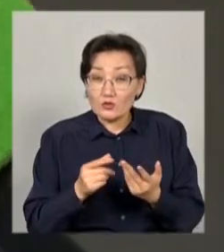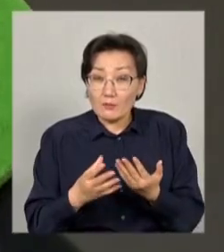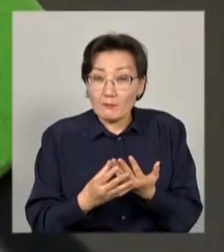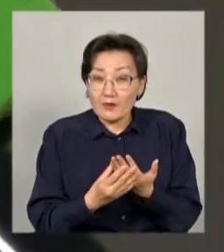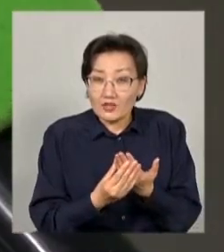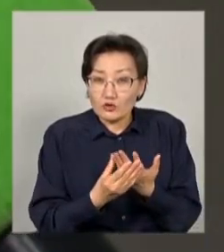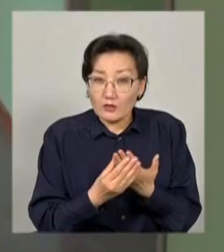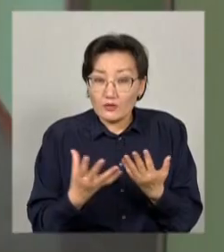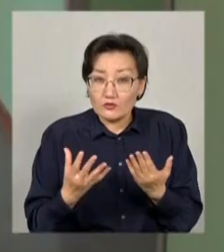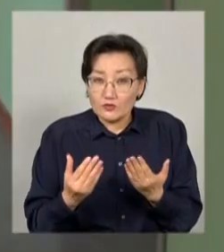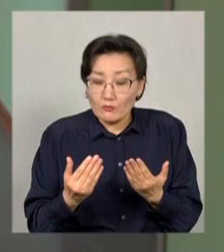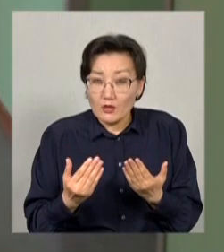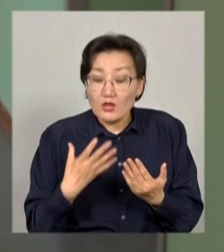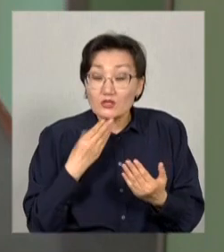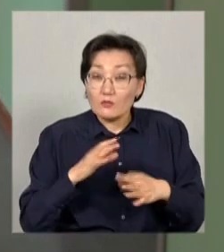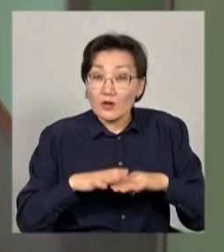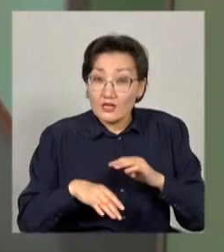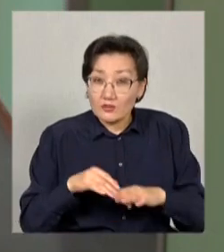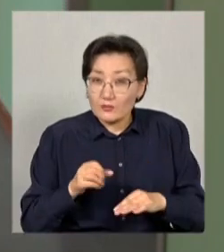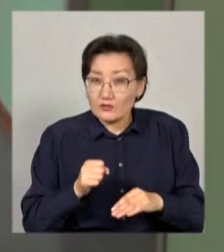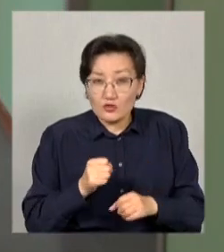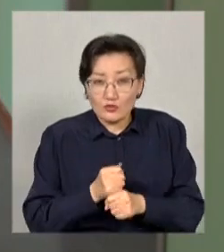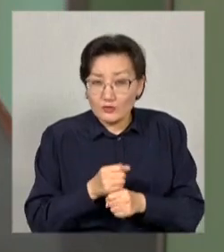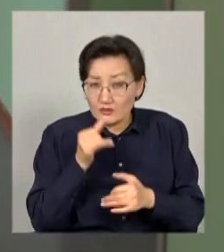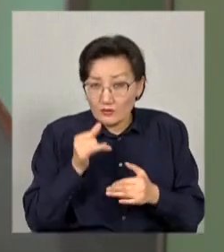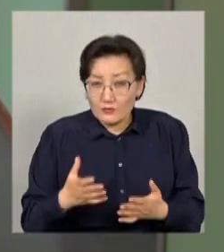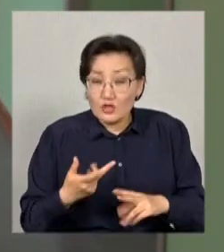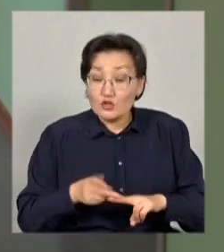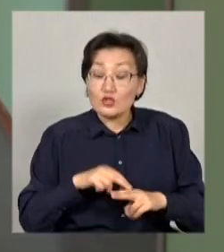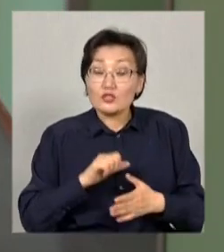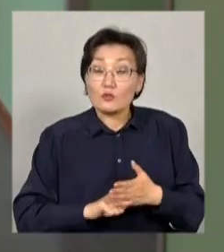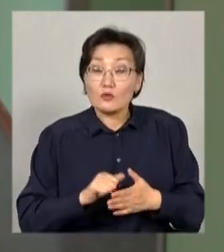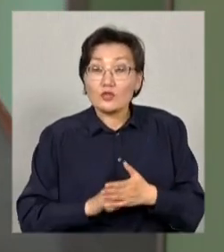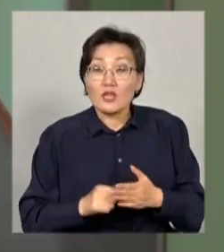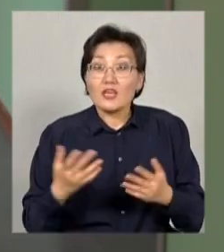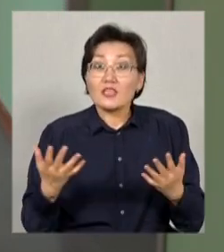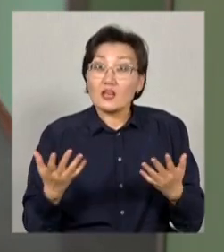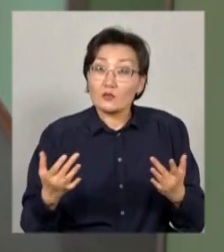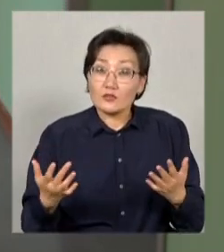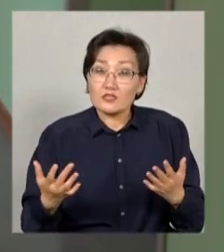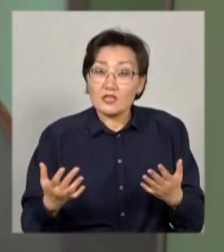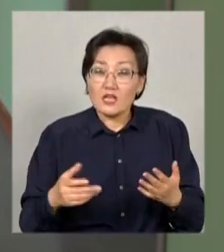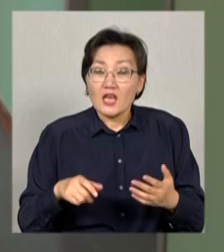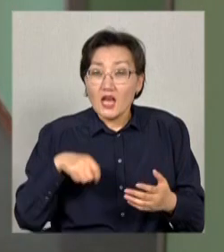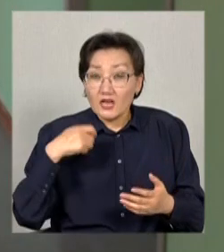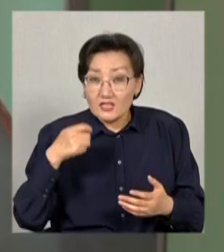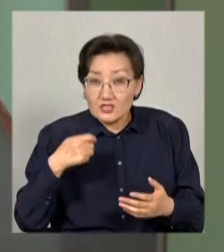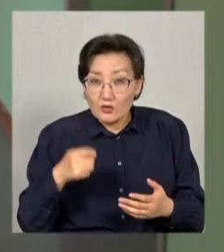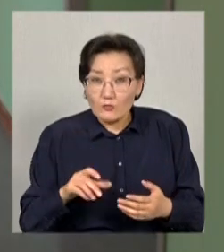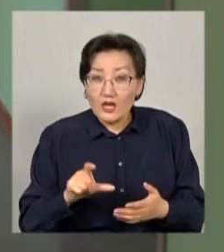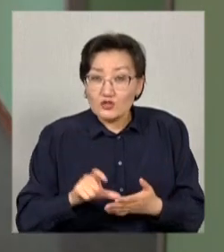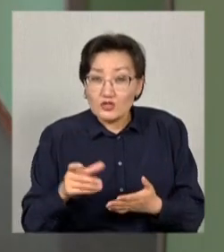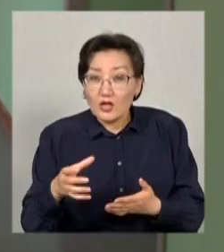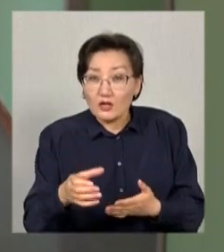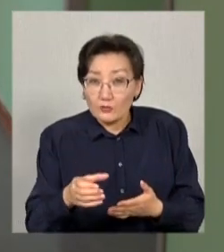қосылып қалады. Өз қолымен жұмыс әрекет жасала алмайды. Сол себептен бұл екі қолымен қасық или болмаса стакан ұстауға